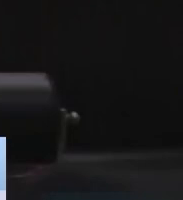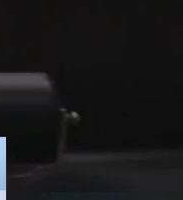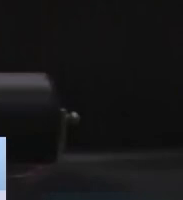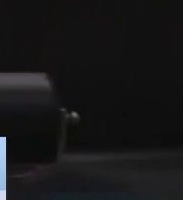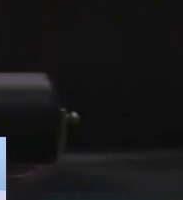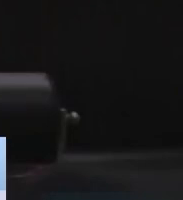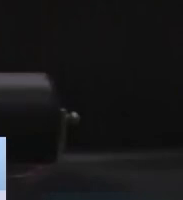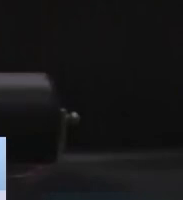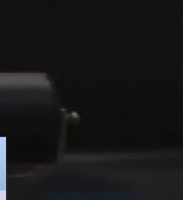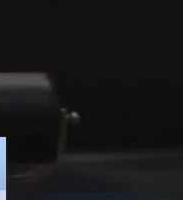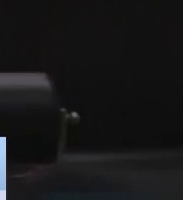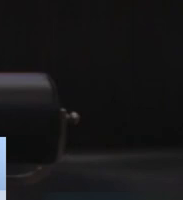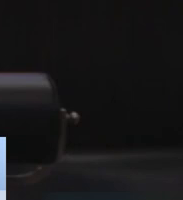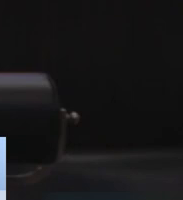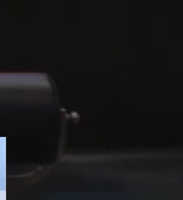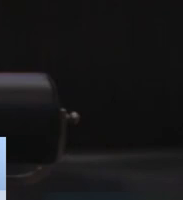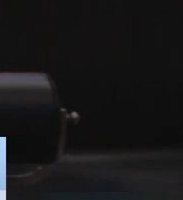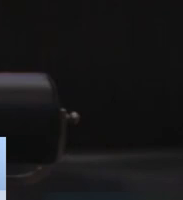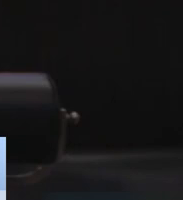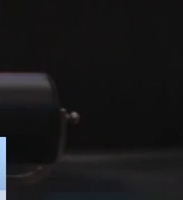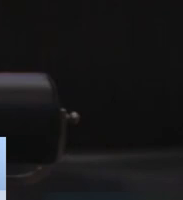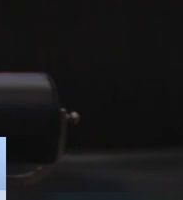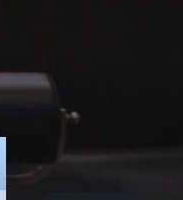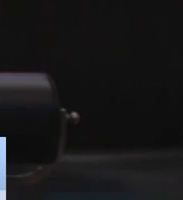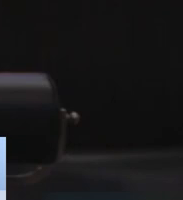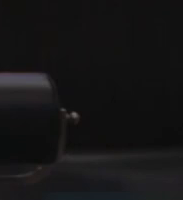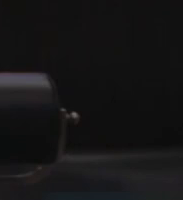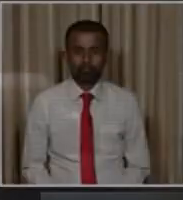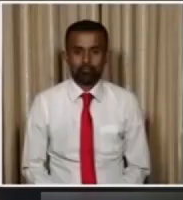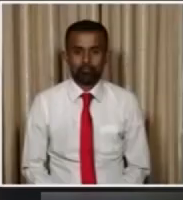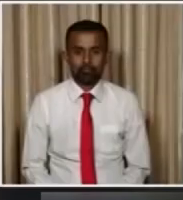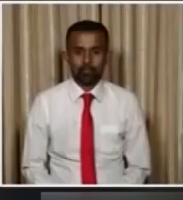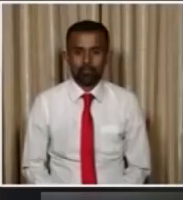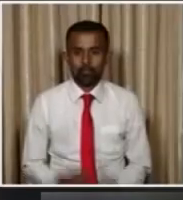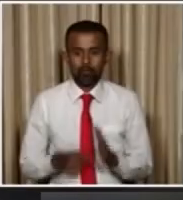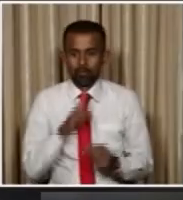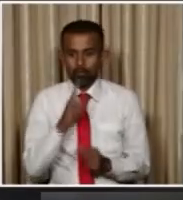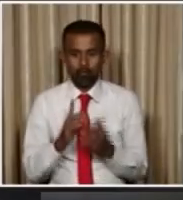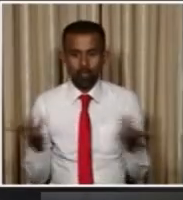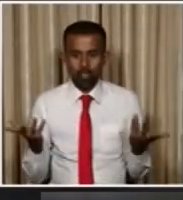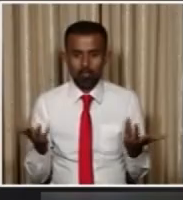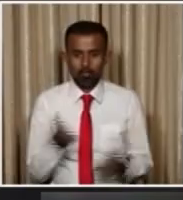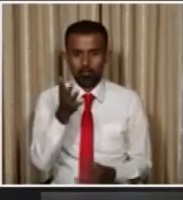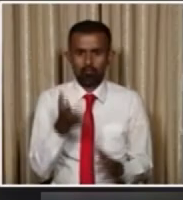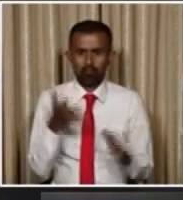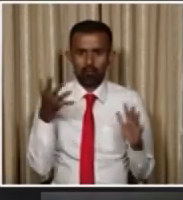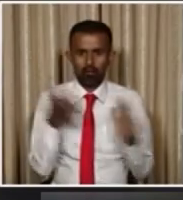ජන බලවේගයේ සමාජිකයෙක්ට නීතිය ක්‍රියාත්මක කරන්න ඉඩ දෙනවා කියලා කොහෙවත් කියලා නැහැ. ඔබ වැරදියට